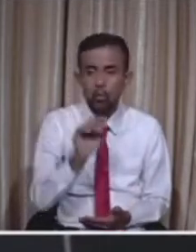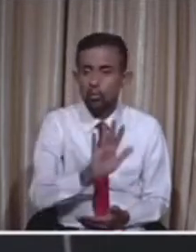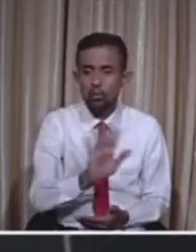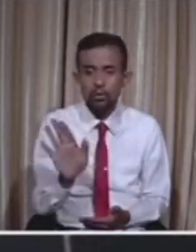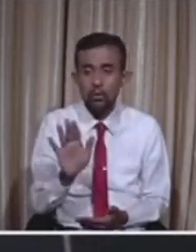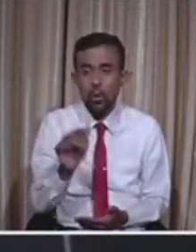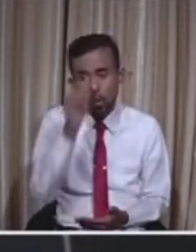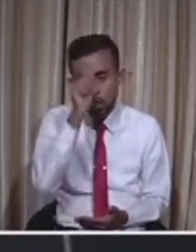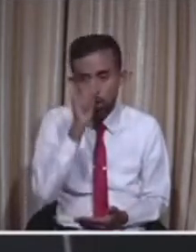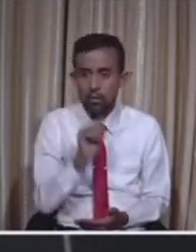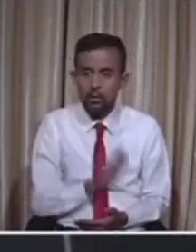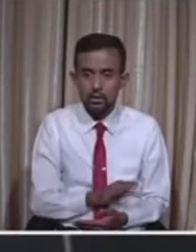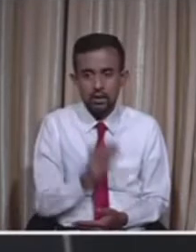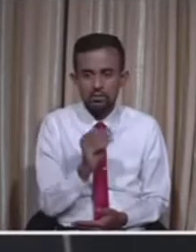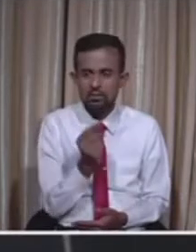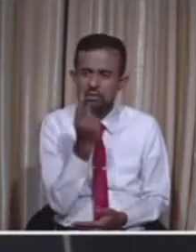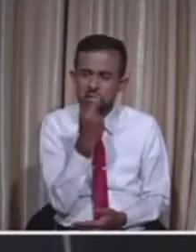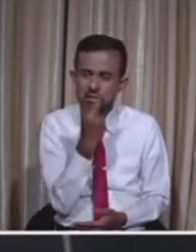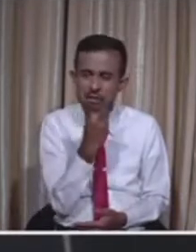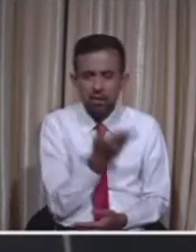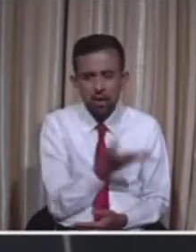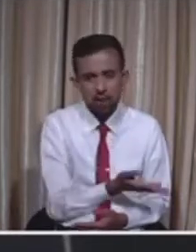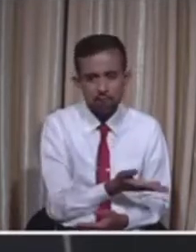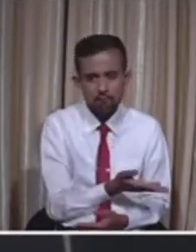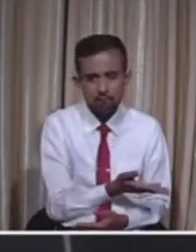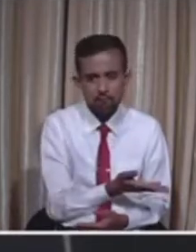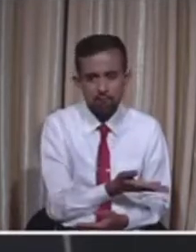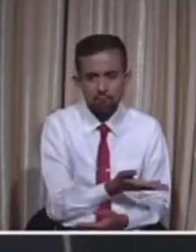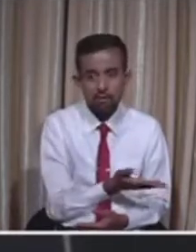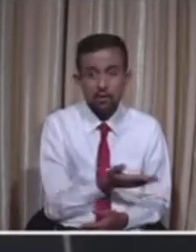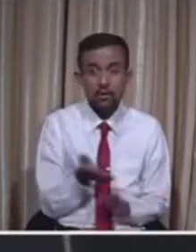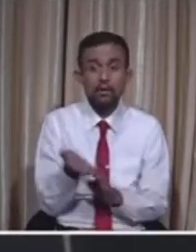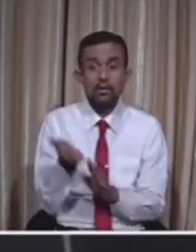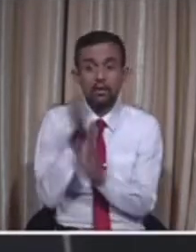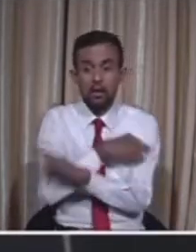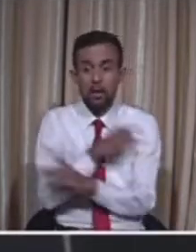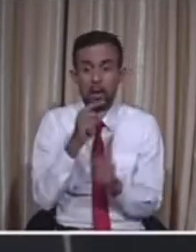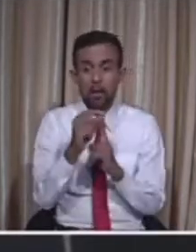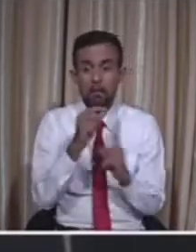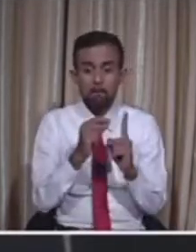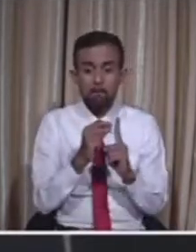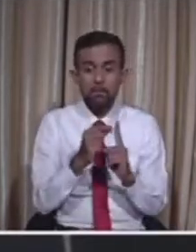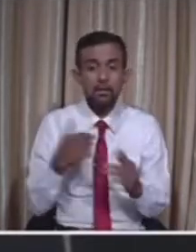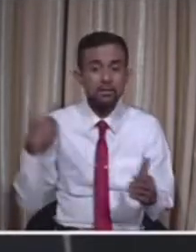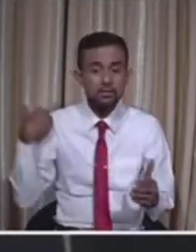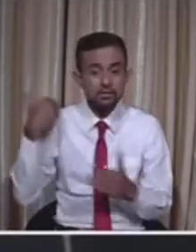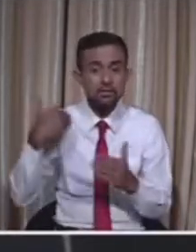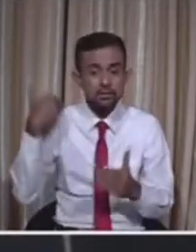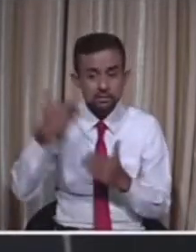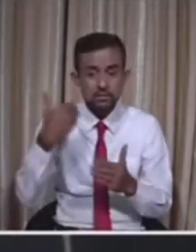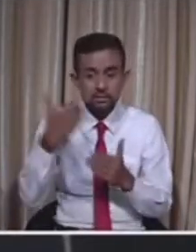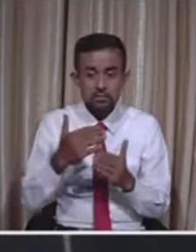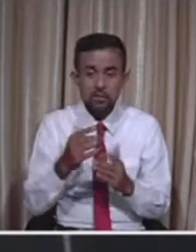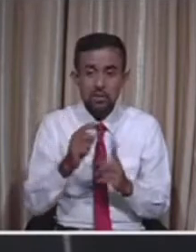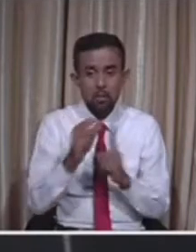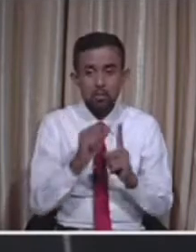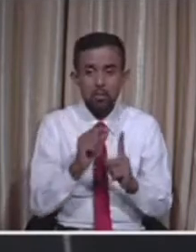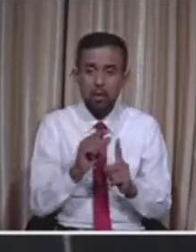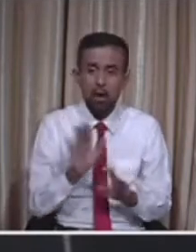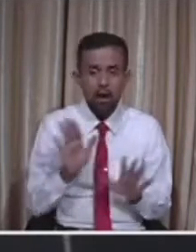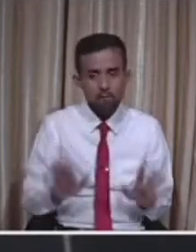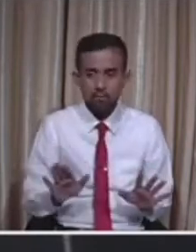කියලා හිටියනම් සුළු පිරිසක් ඇති. ඊට කලින් පාර්ලිමේන්තුවේ අඛණ්ඩව දිගටම ඉඳලා එහෙම හිටපු අය ඇති නැත්තේ